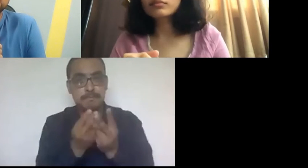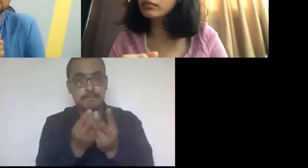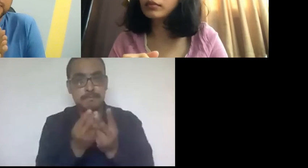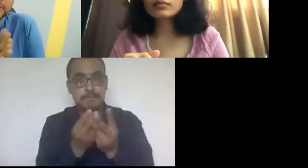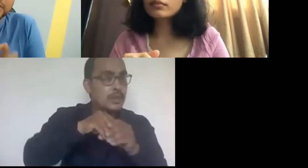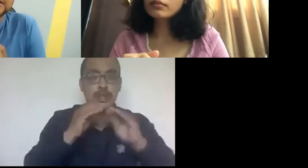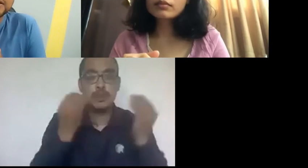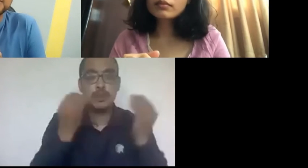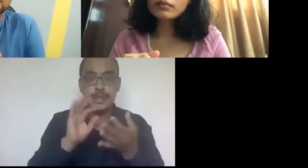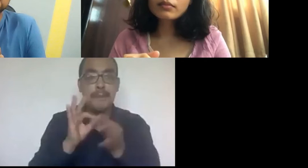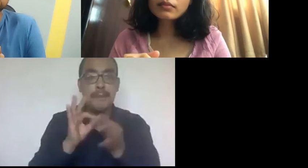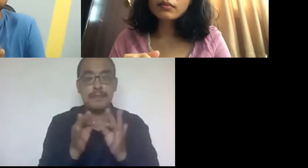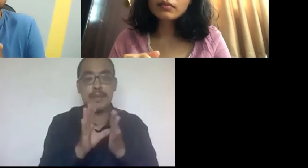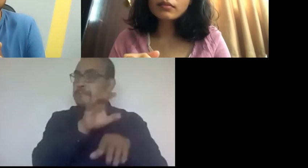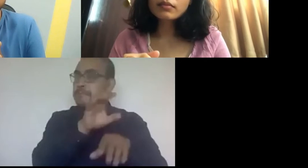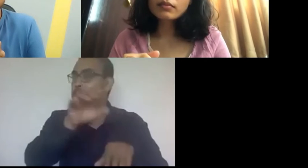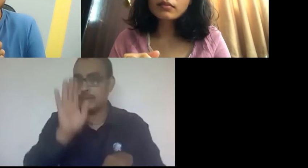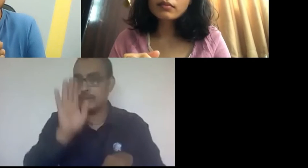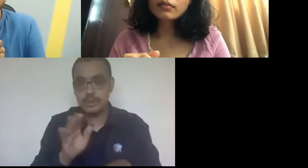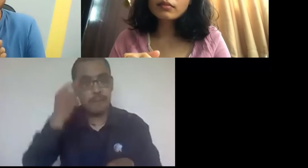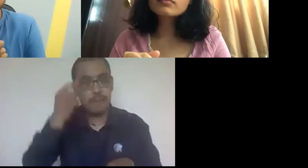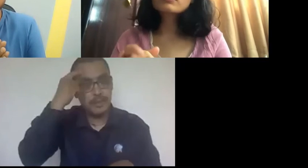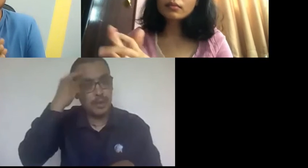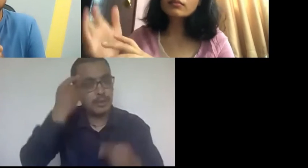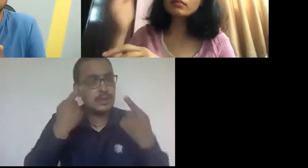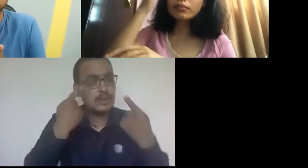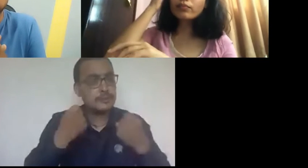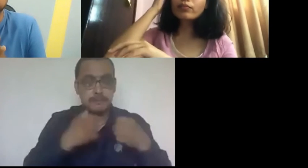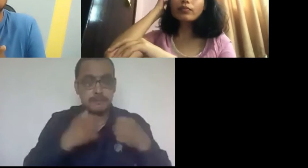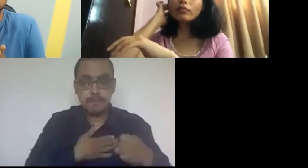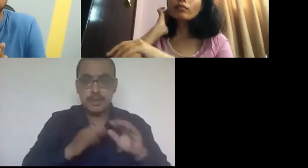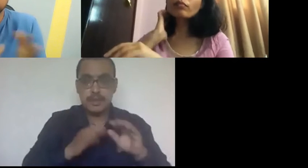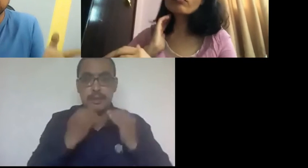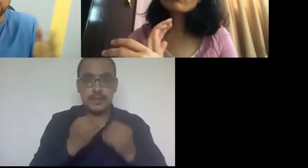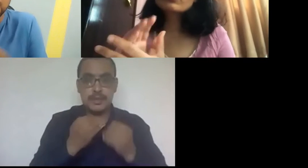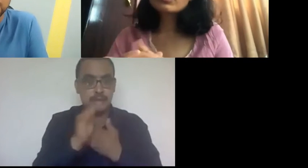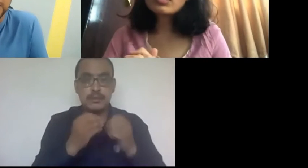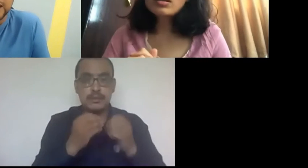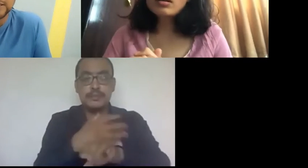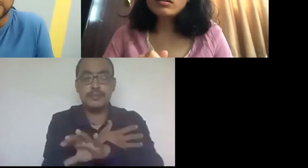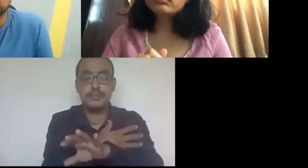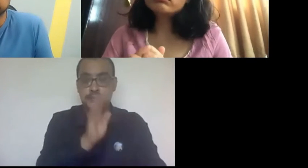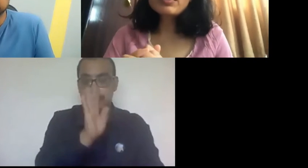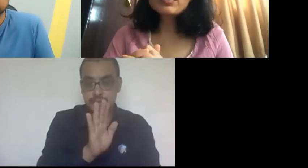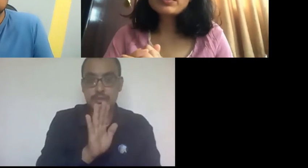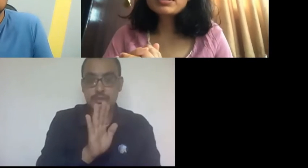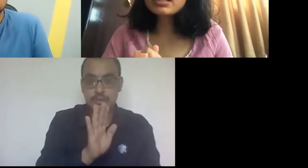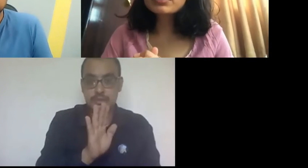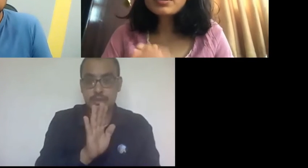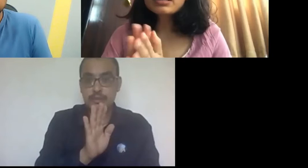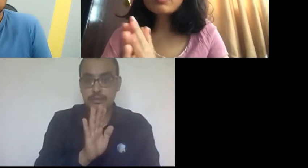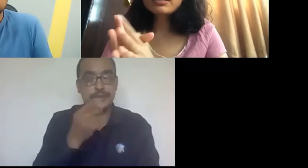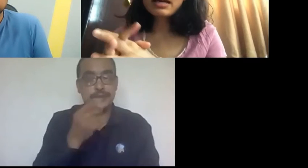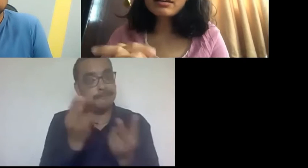एकदम जताततै छ र त्यसले चाहिँ मनोविज्ञानमा पनि अलिकति असर पारेको देखिन्छ होइन, यसको बारे के कुरा गर्नु के लाग्छ? तपाईँले भनेको ठिक